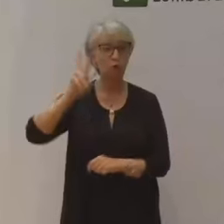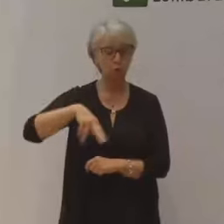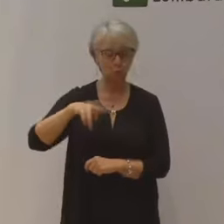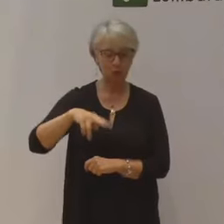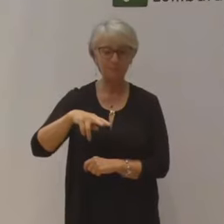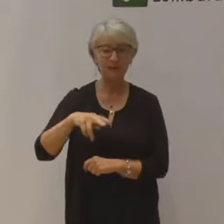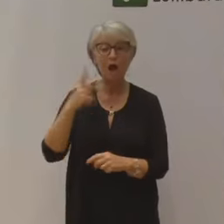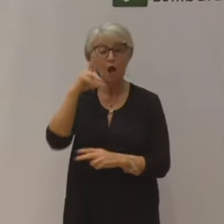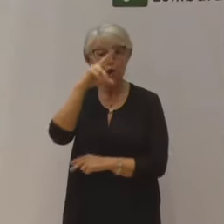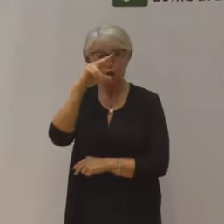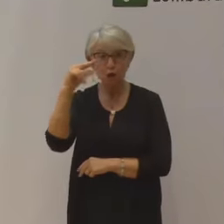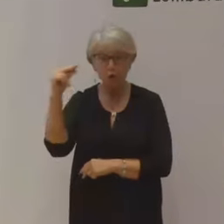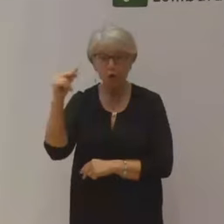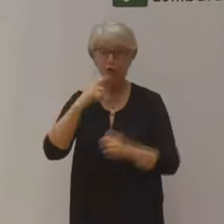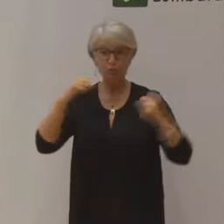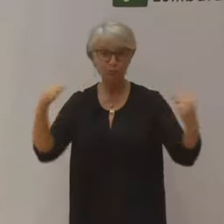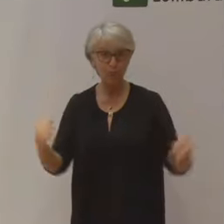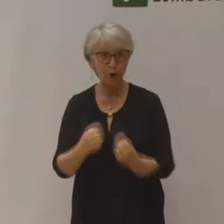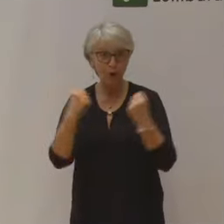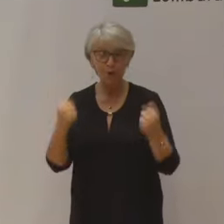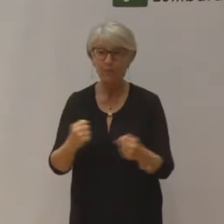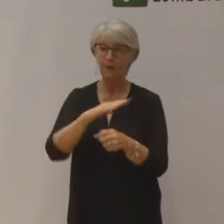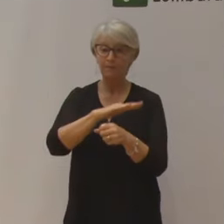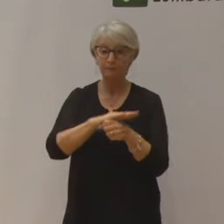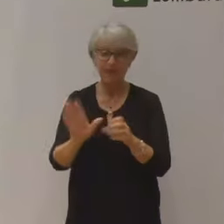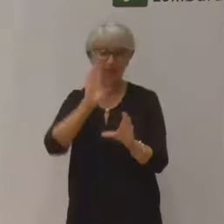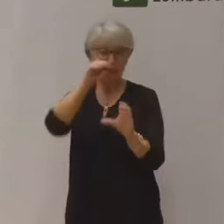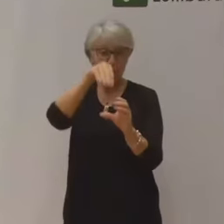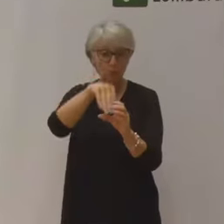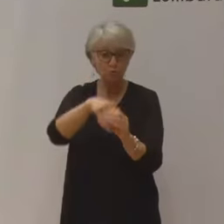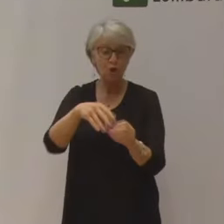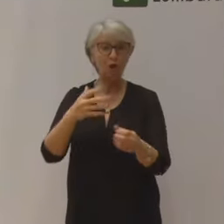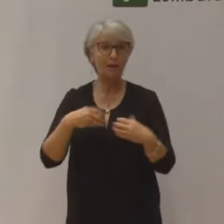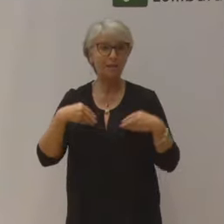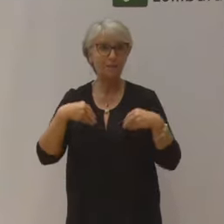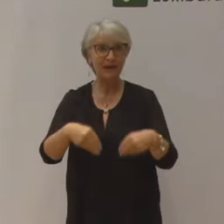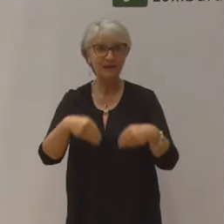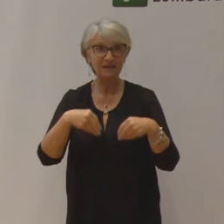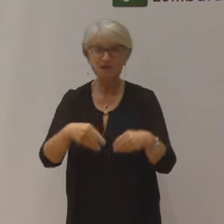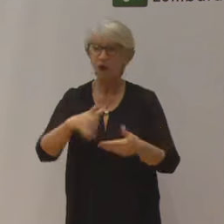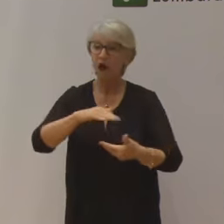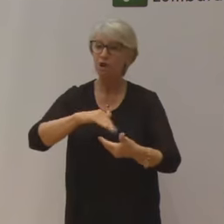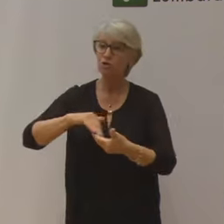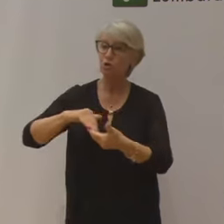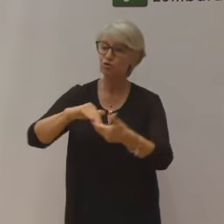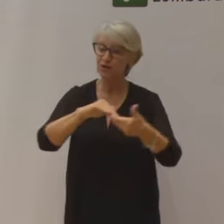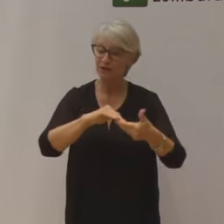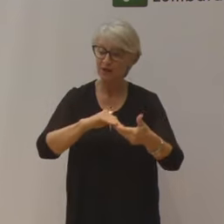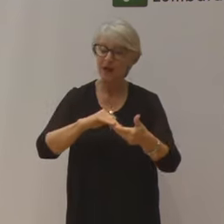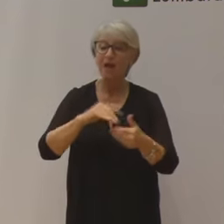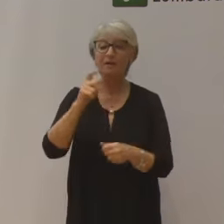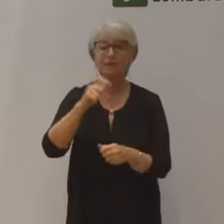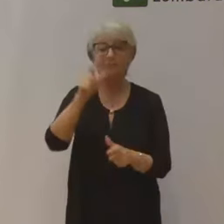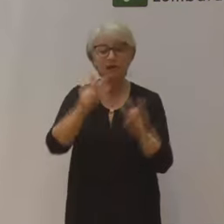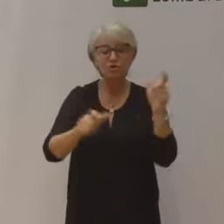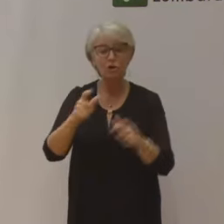328/2000, riconosce e promuove la piena inclusione e partecipazione della società delle persone con